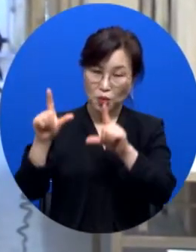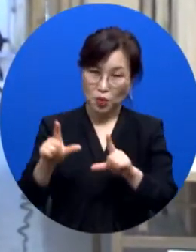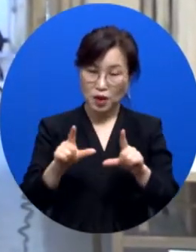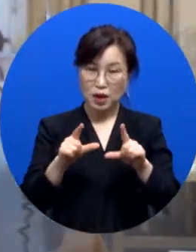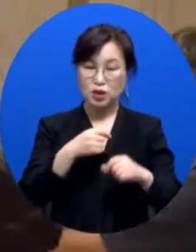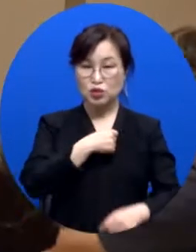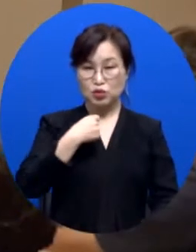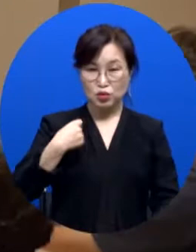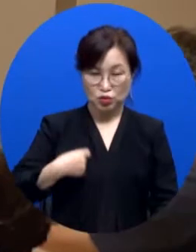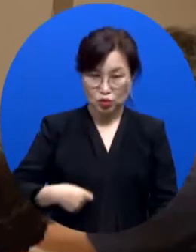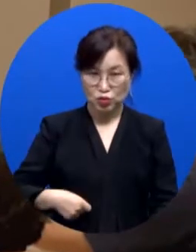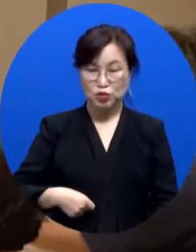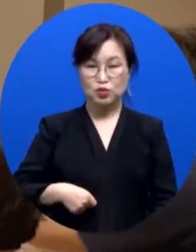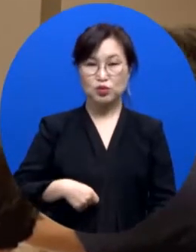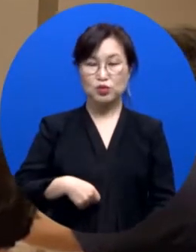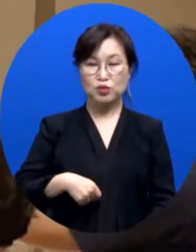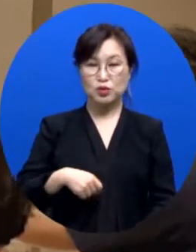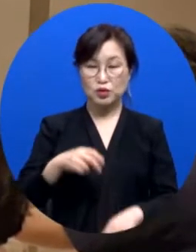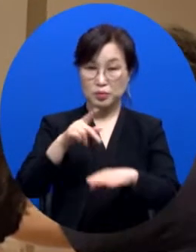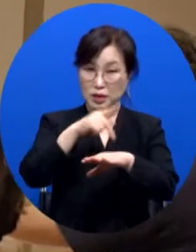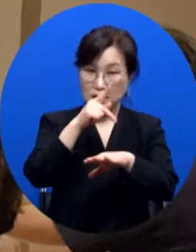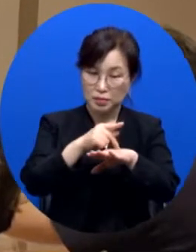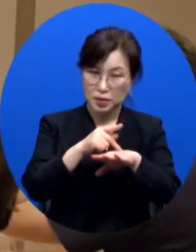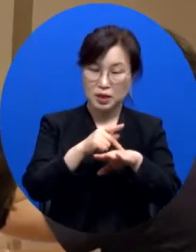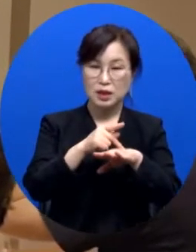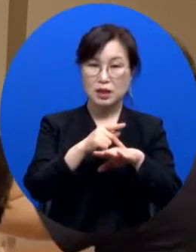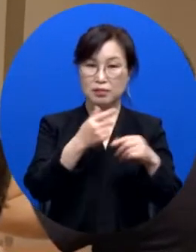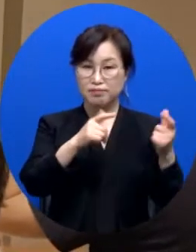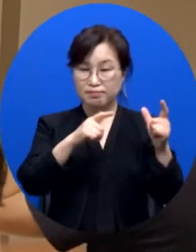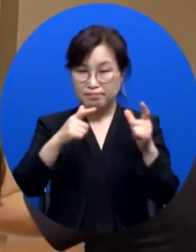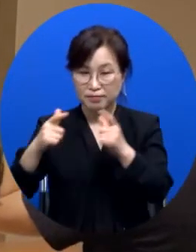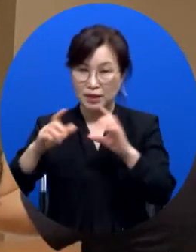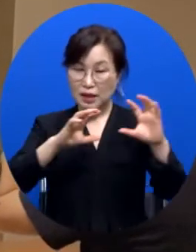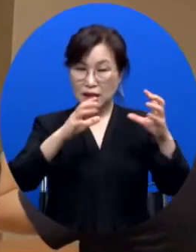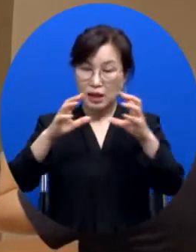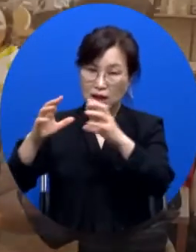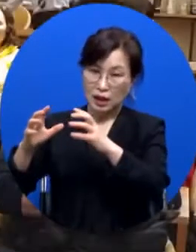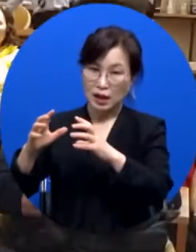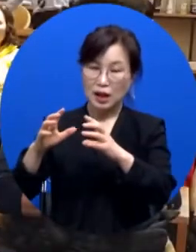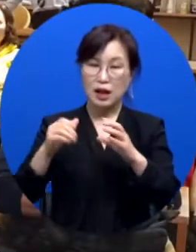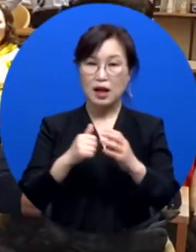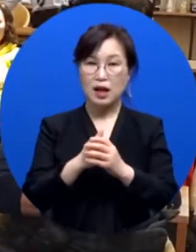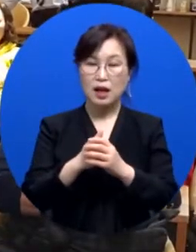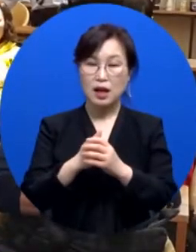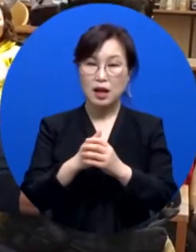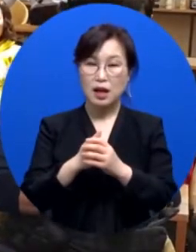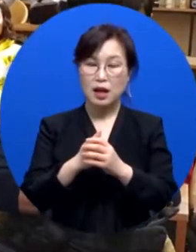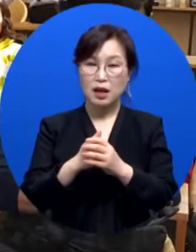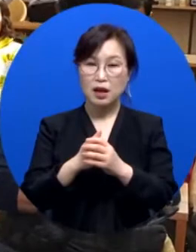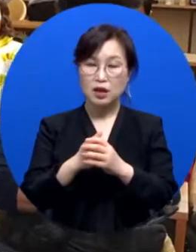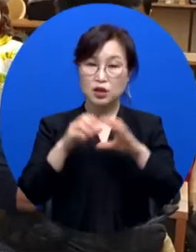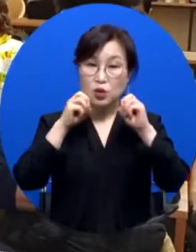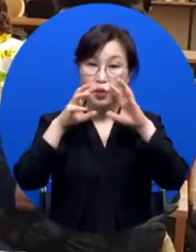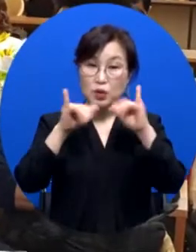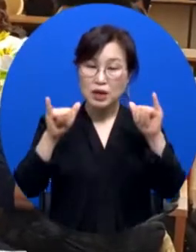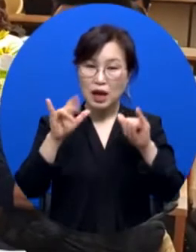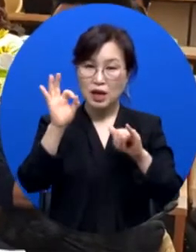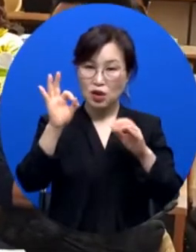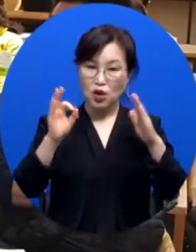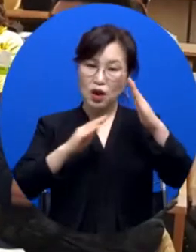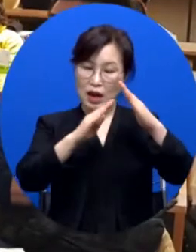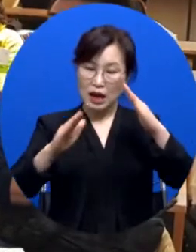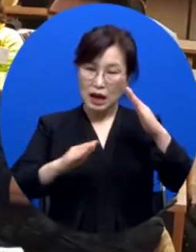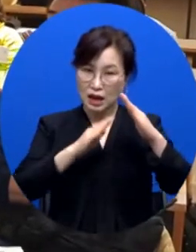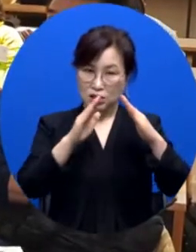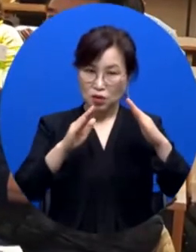이집트, 아르헨티나, 필리핀, 미얀마, 인도네시아, 캄보디아, 몽골 등에서 사역하고 있는 선교사 10가정을